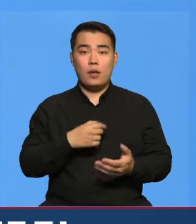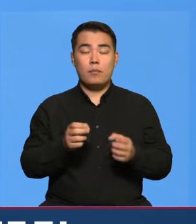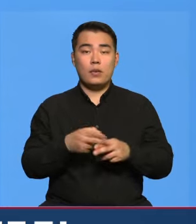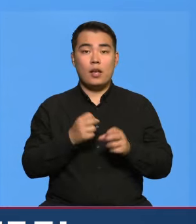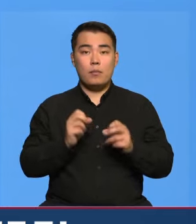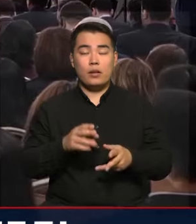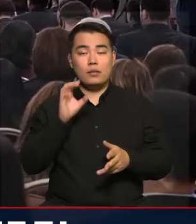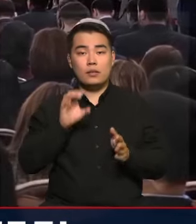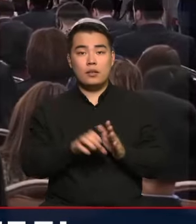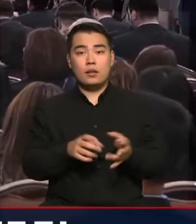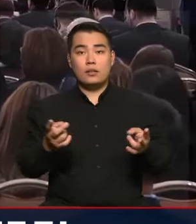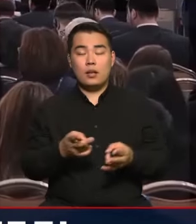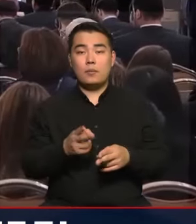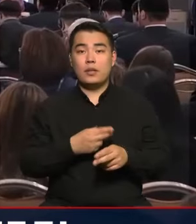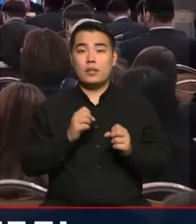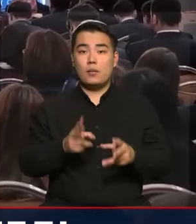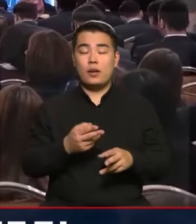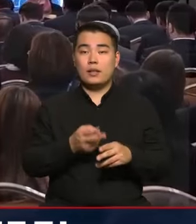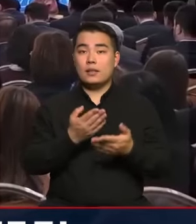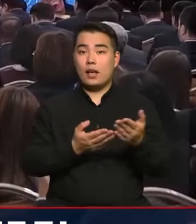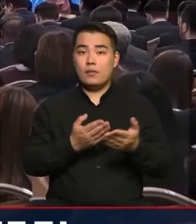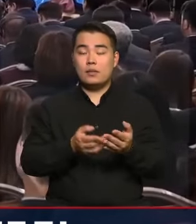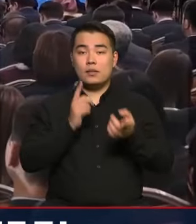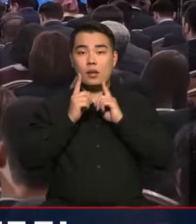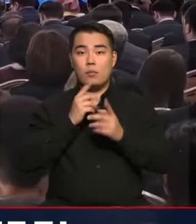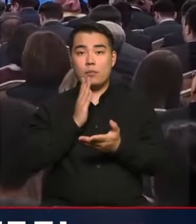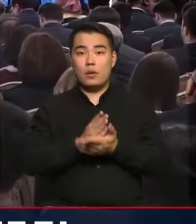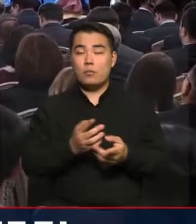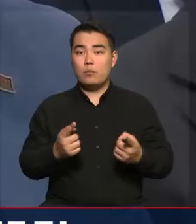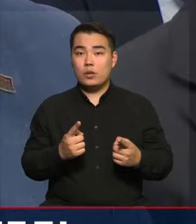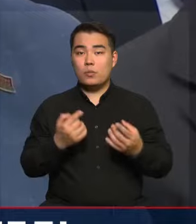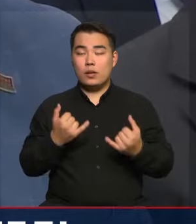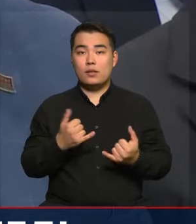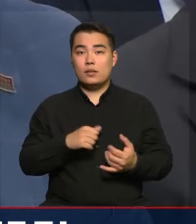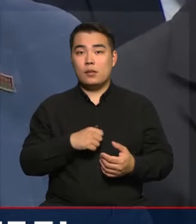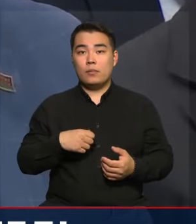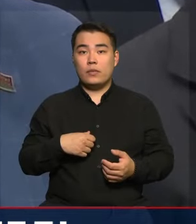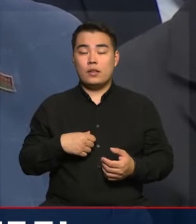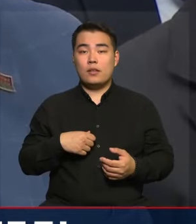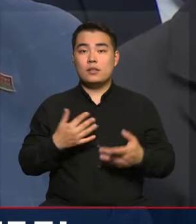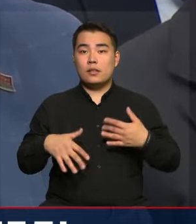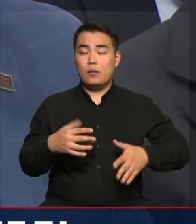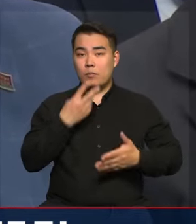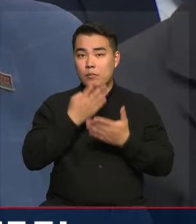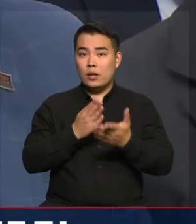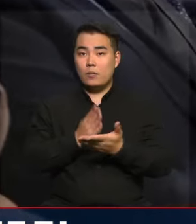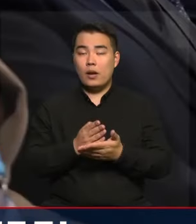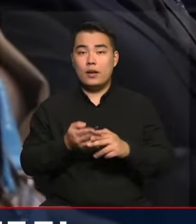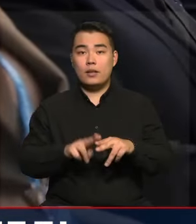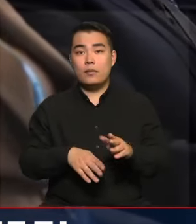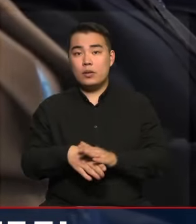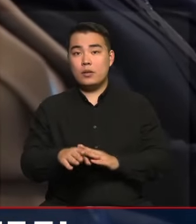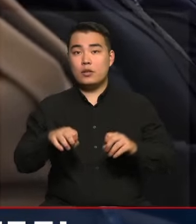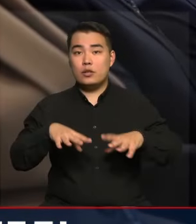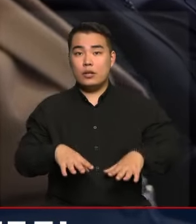кеңесінде естілуге тиіс. Қауіпсіздік кеңесте реформаға мұқтаж. Өйткені ол өкінішке қарай тығырыққа тірелді. Ал одан шығудың